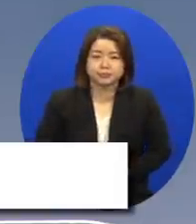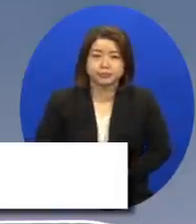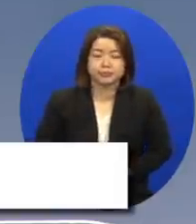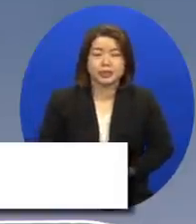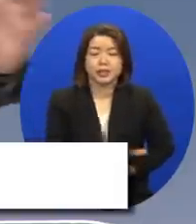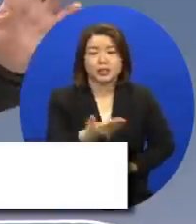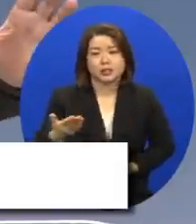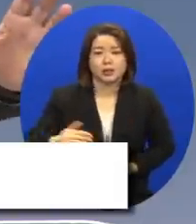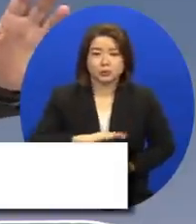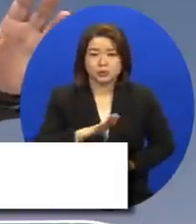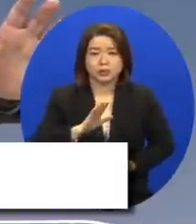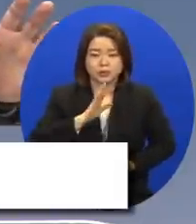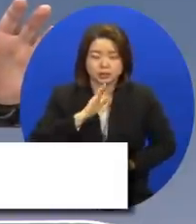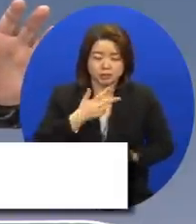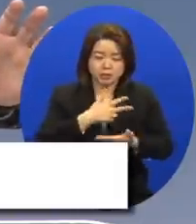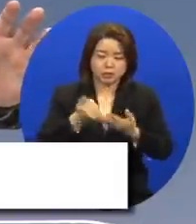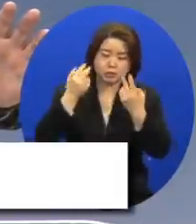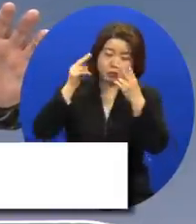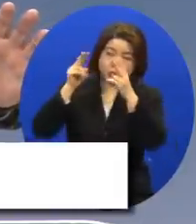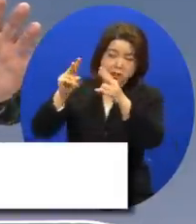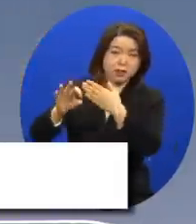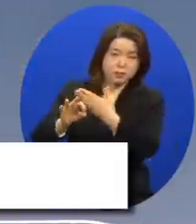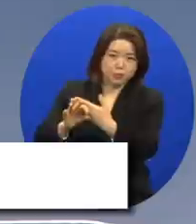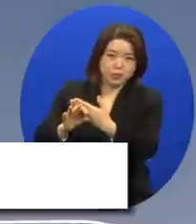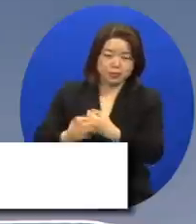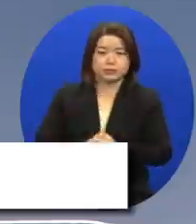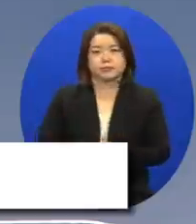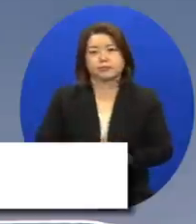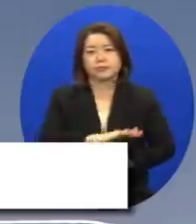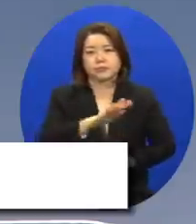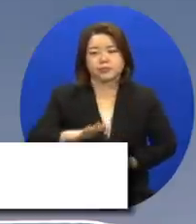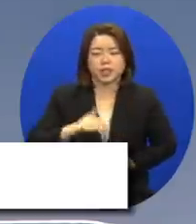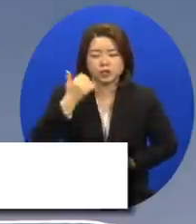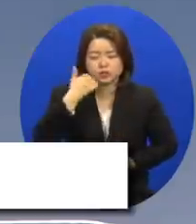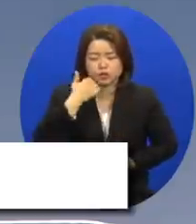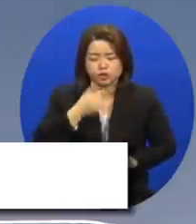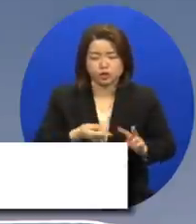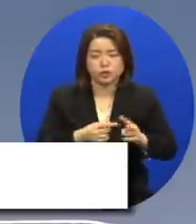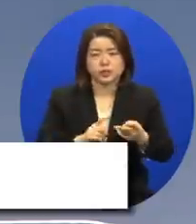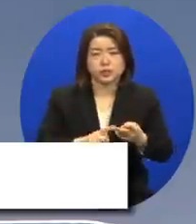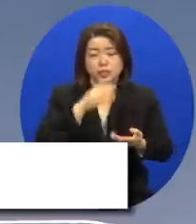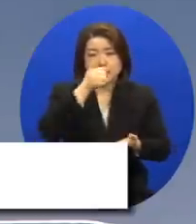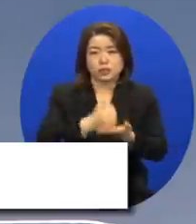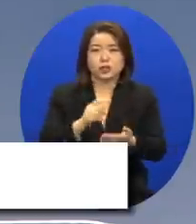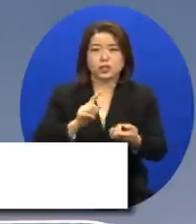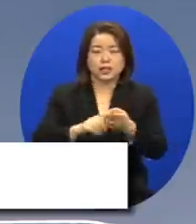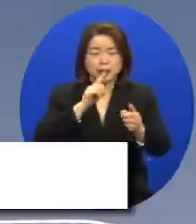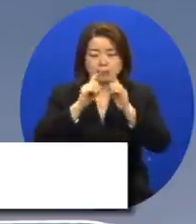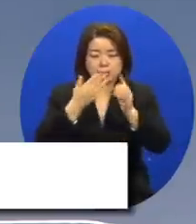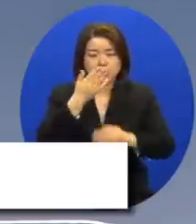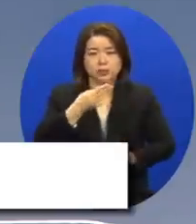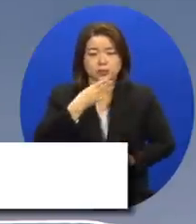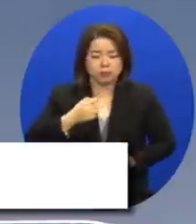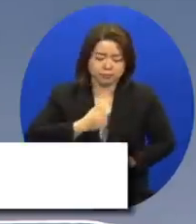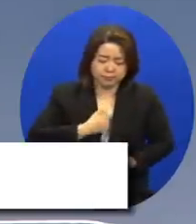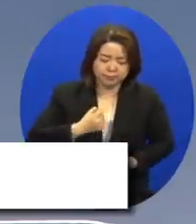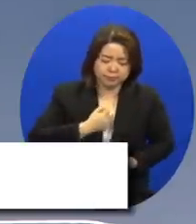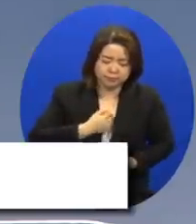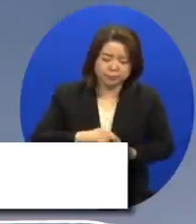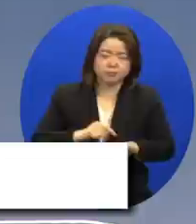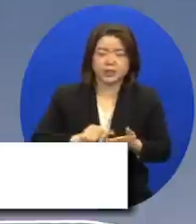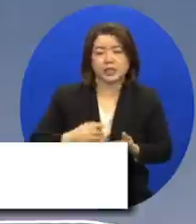여러분 우리가 정말 주님을 바라보게 되면 우리는 누구나 다 죄에 대한 말할 수 없는 애통 암을 가지게